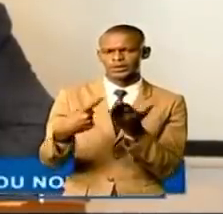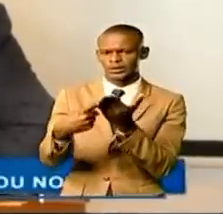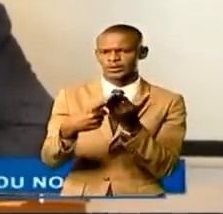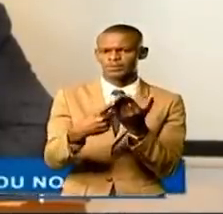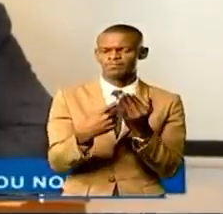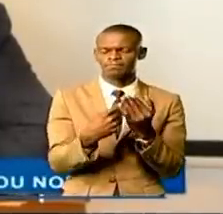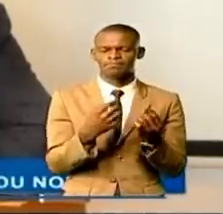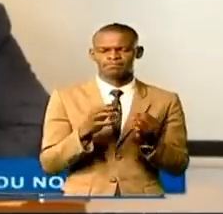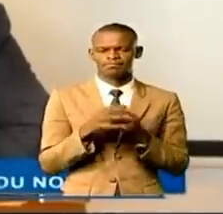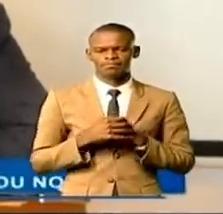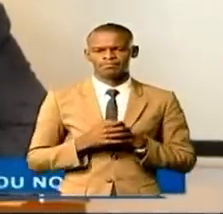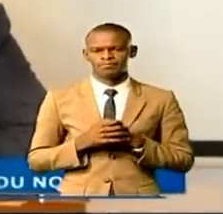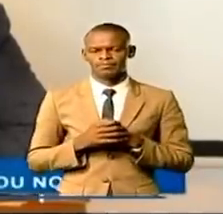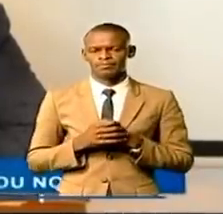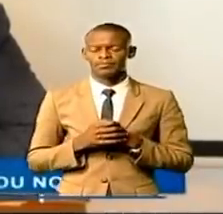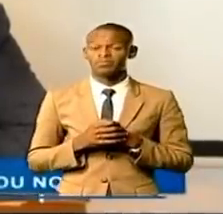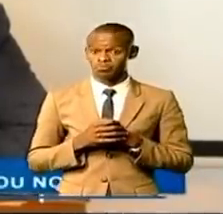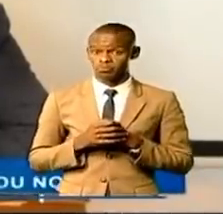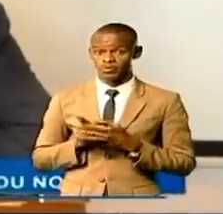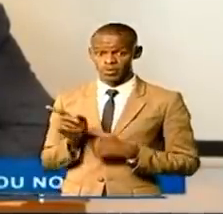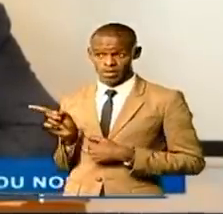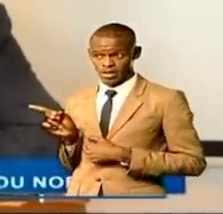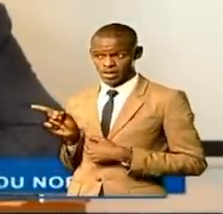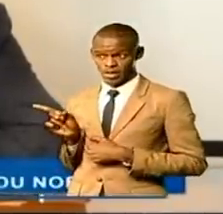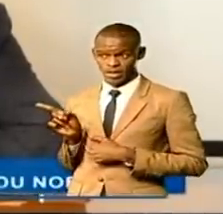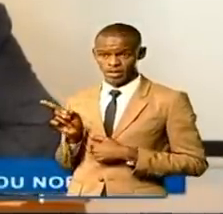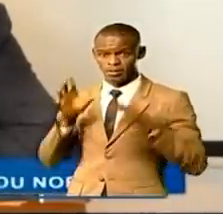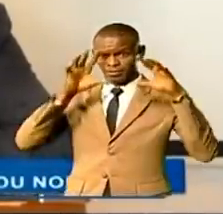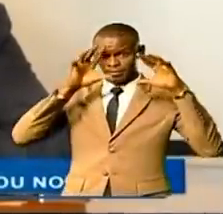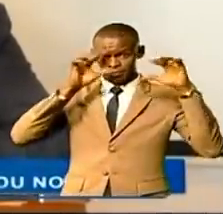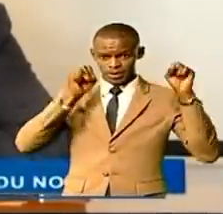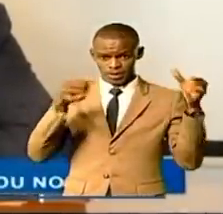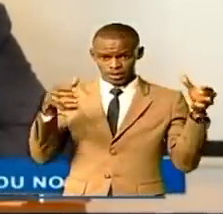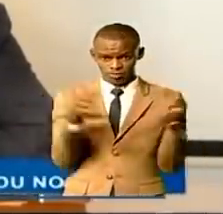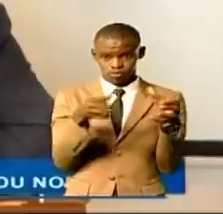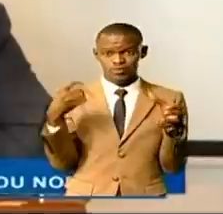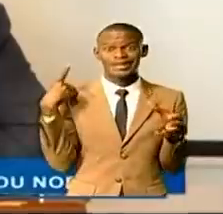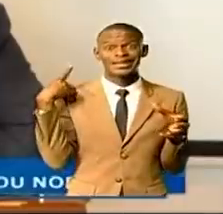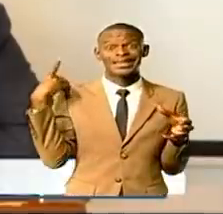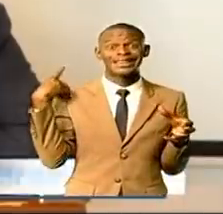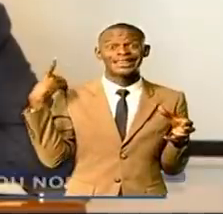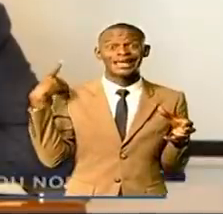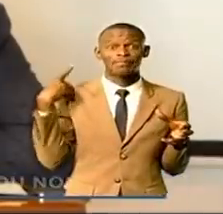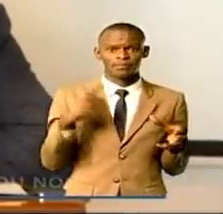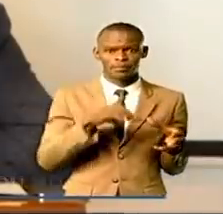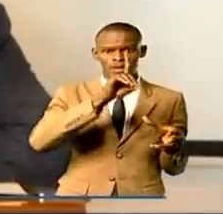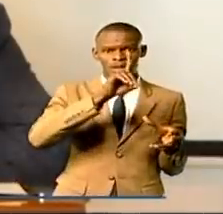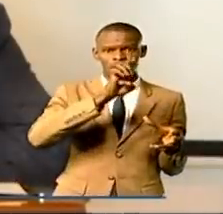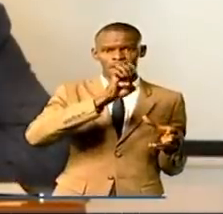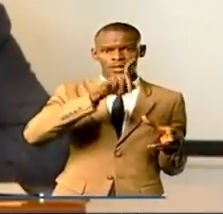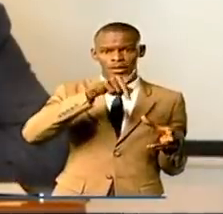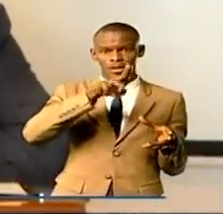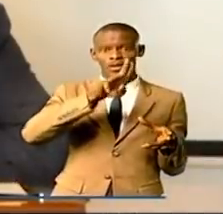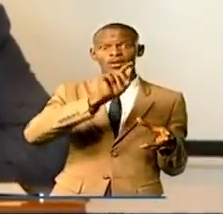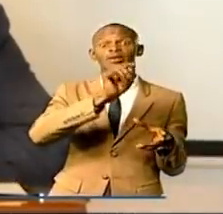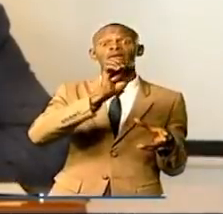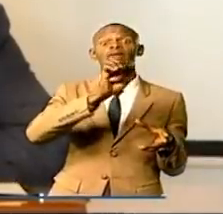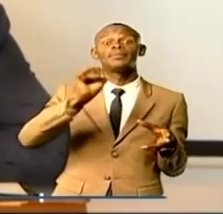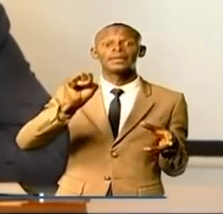des combats qui ont débuté dans le groupement de Kibumba et Bumba, territoire de Nirangongo, au Nord